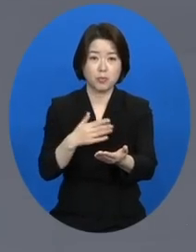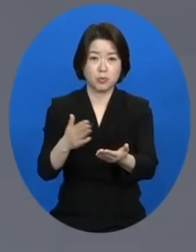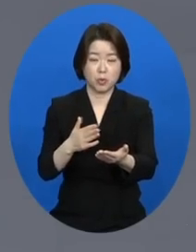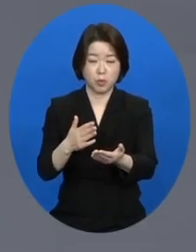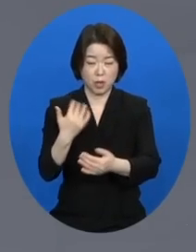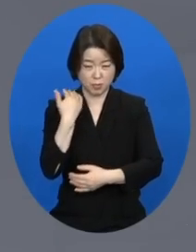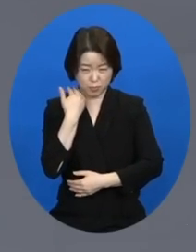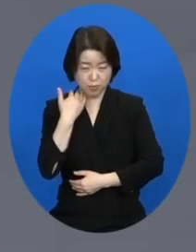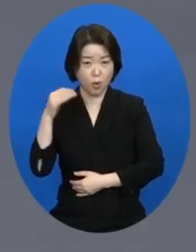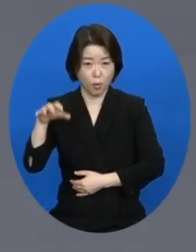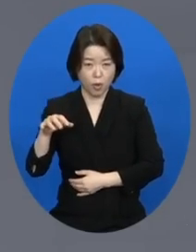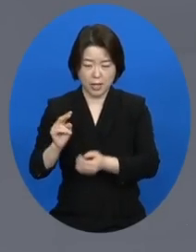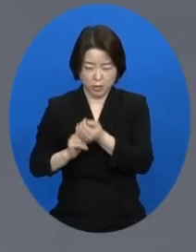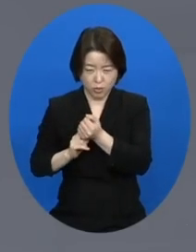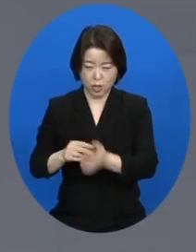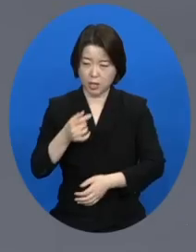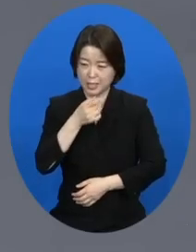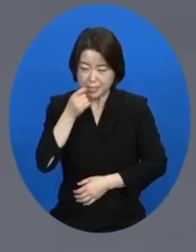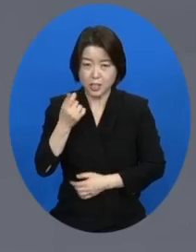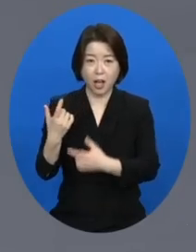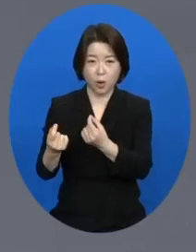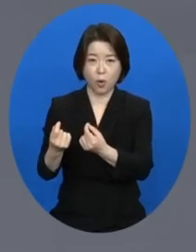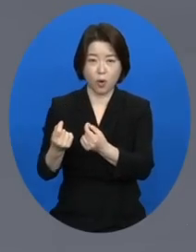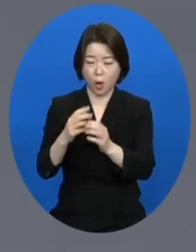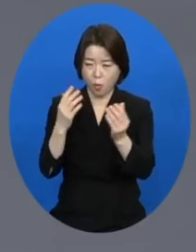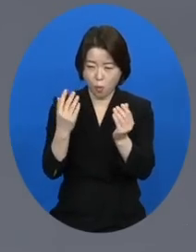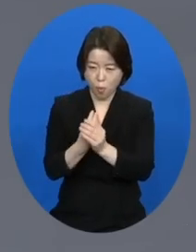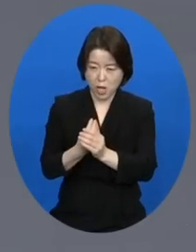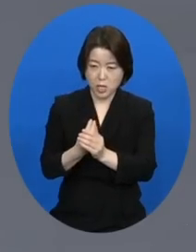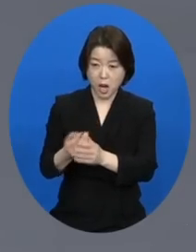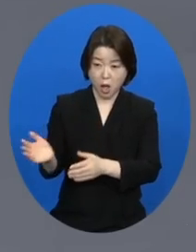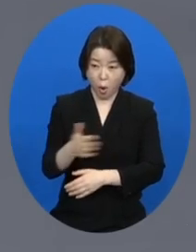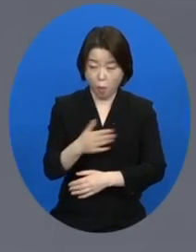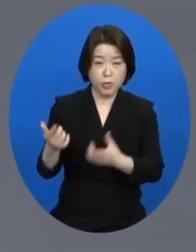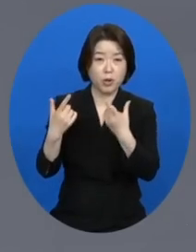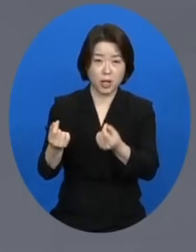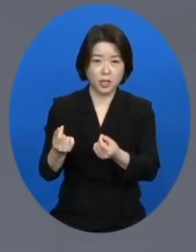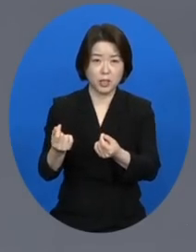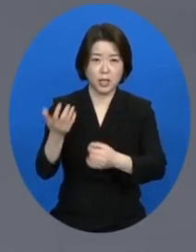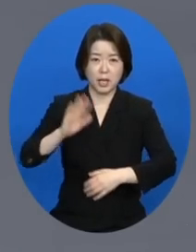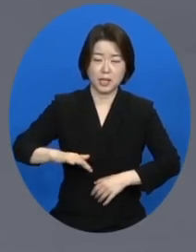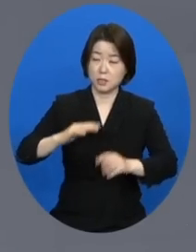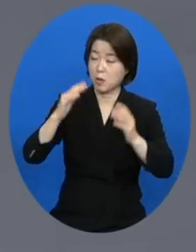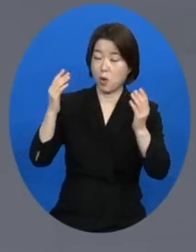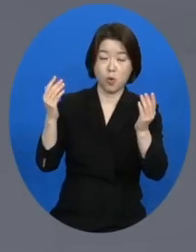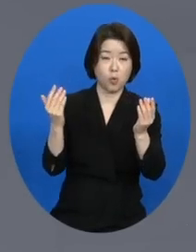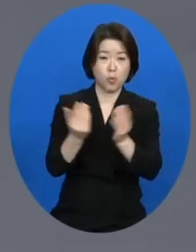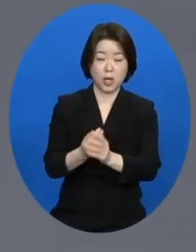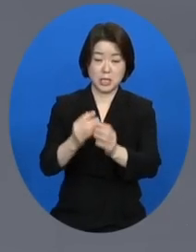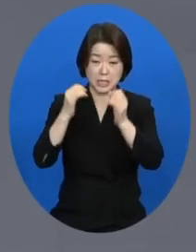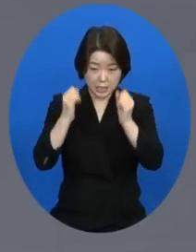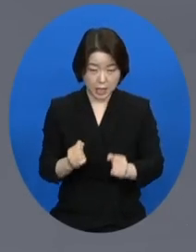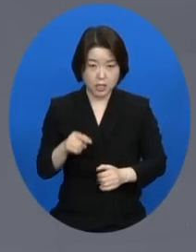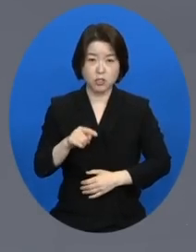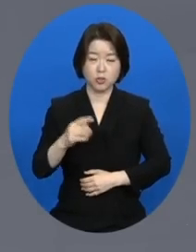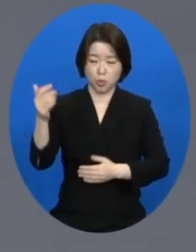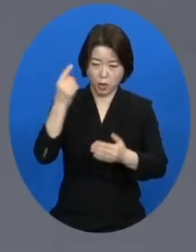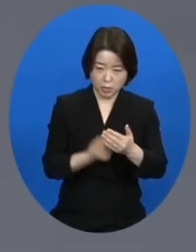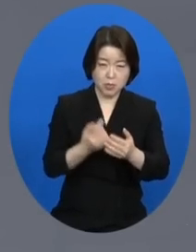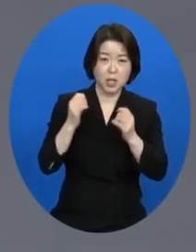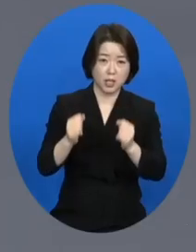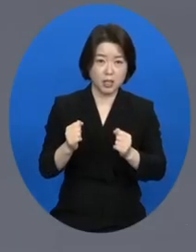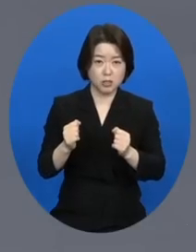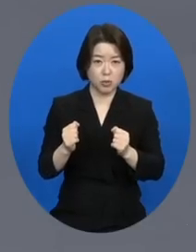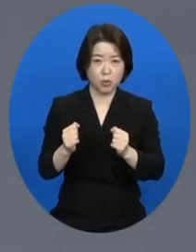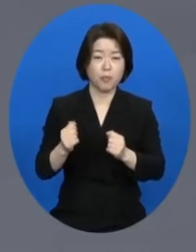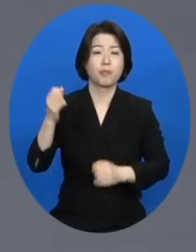계시는 것 같습니다. 침묵하고 계십니다. 완전한 부재이십니다. 그러나 하나님은 완전히 실재하시고 임재하시고